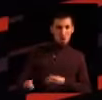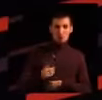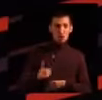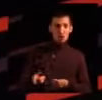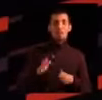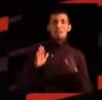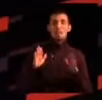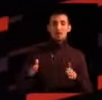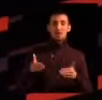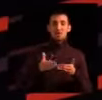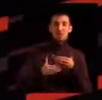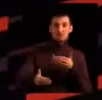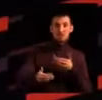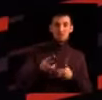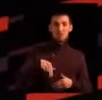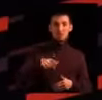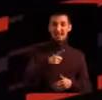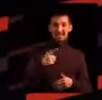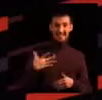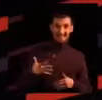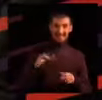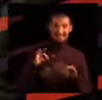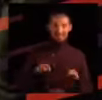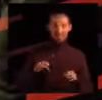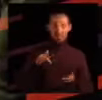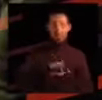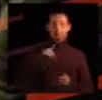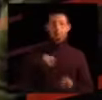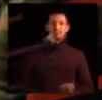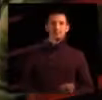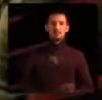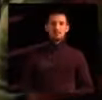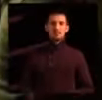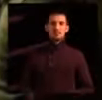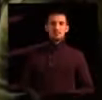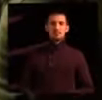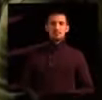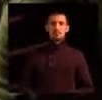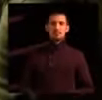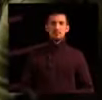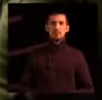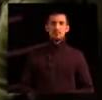2015, 94 dones han estat assassinades pel fet de ser dones.